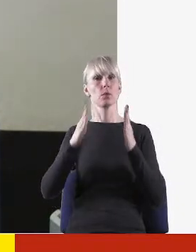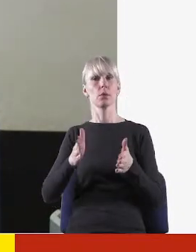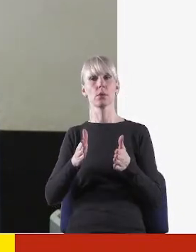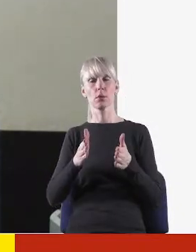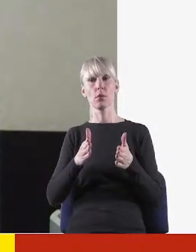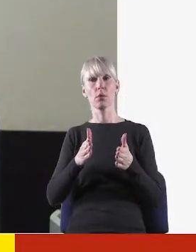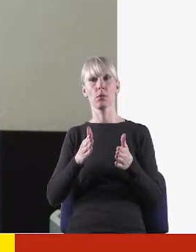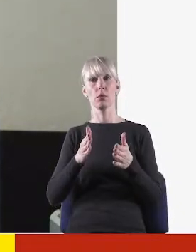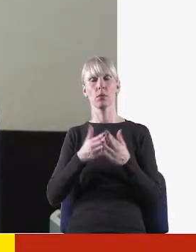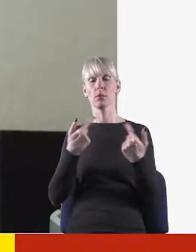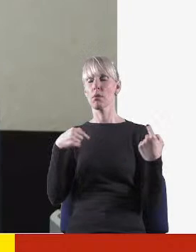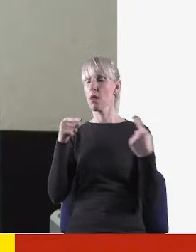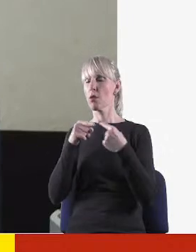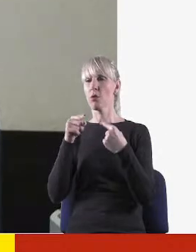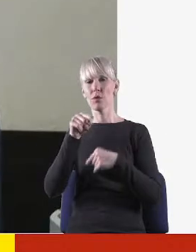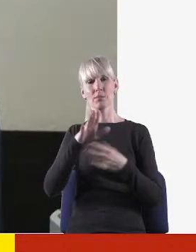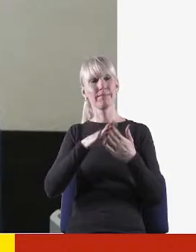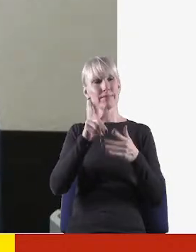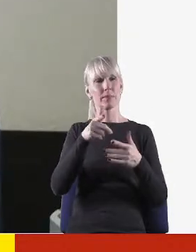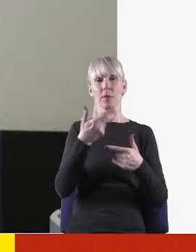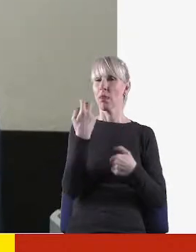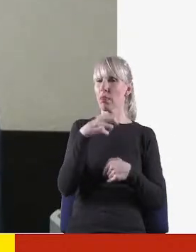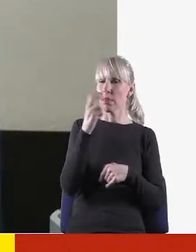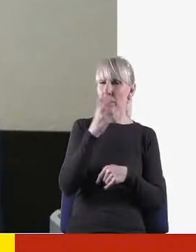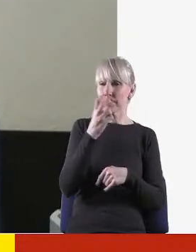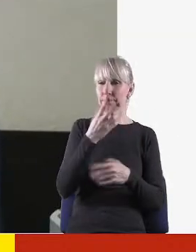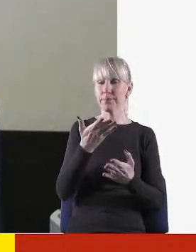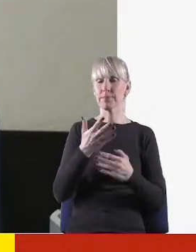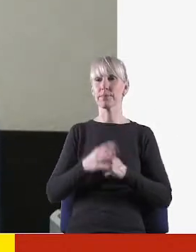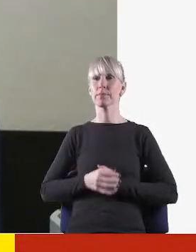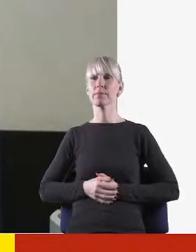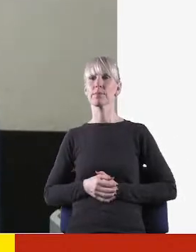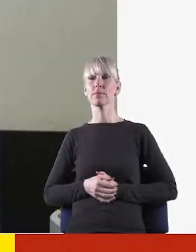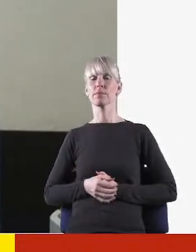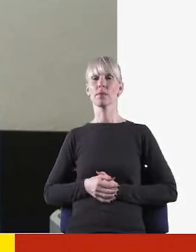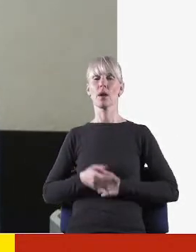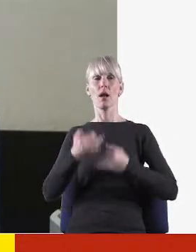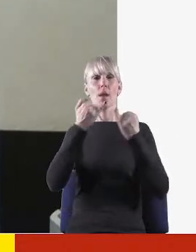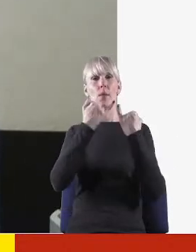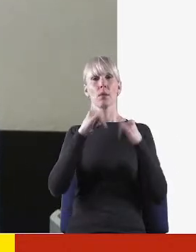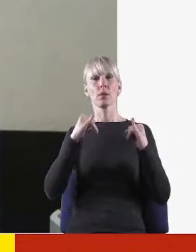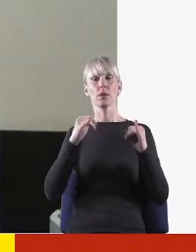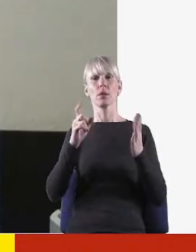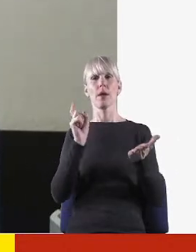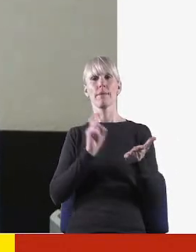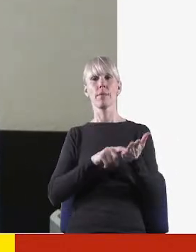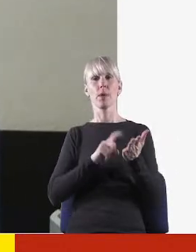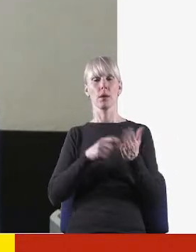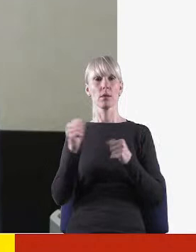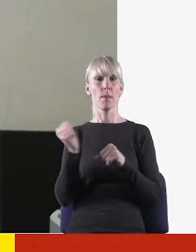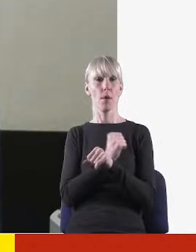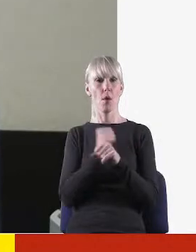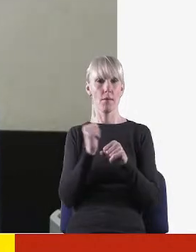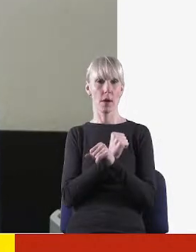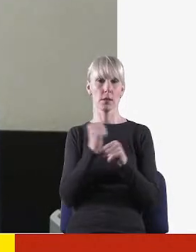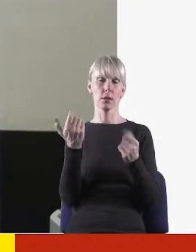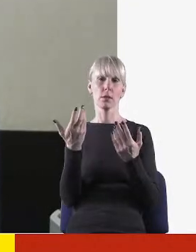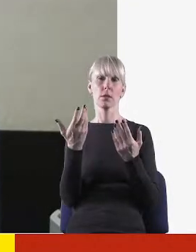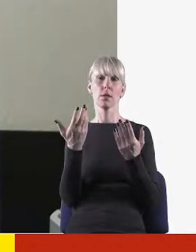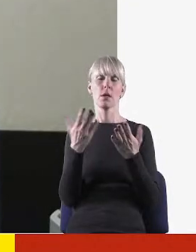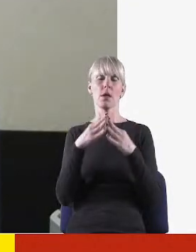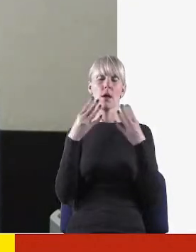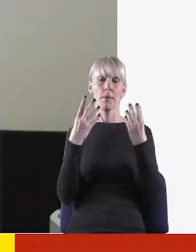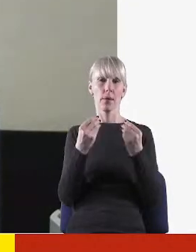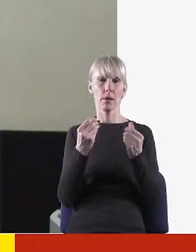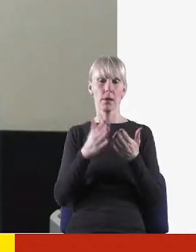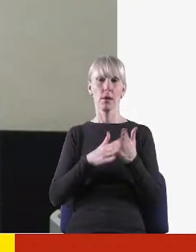niestety nie dotyczy. Następny, również wymagający poważnych nakładów, lokal